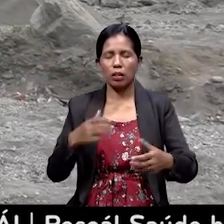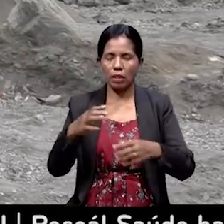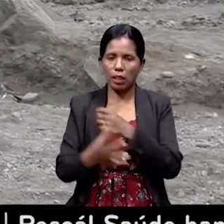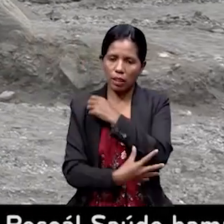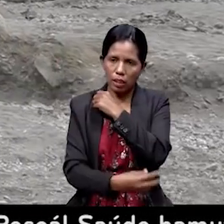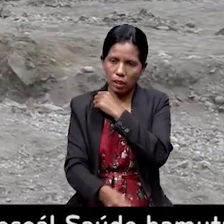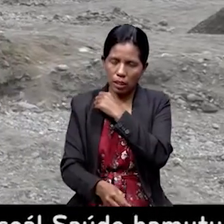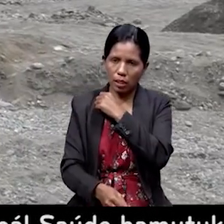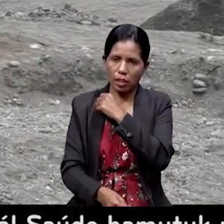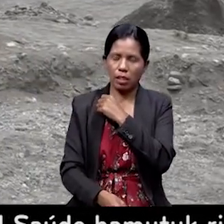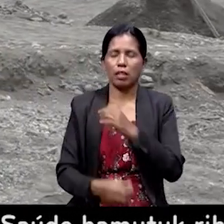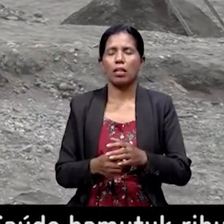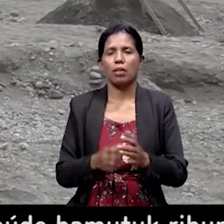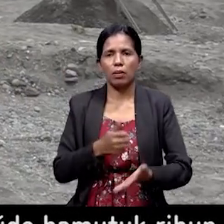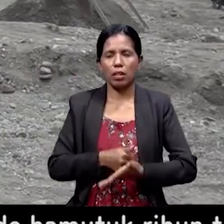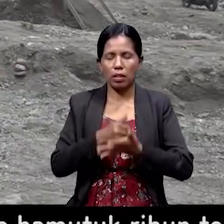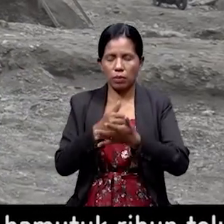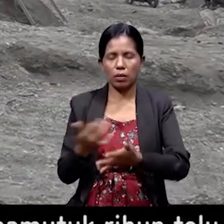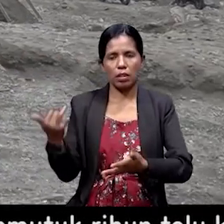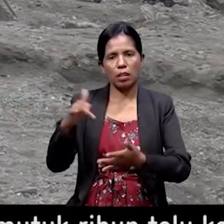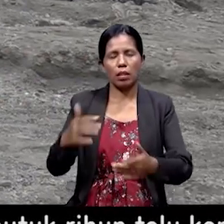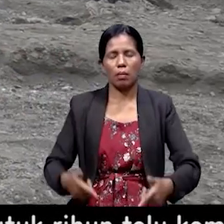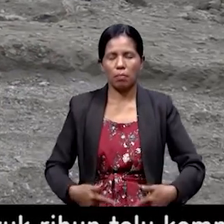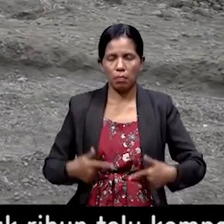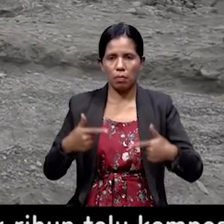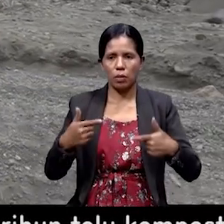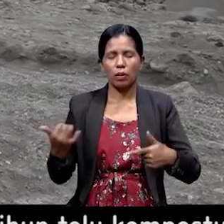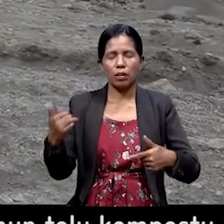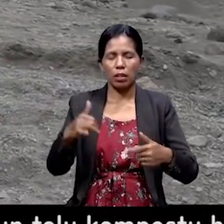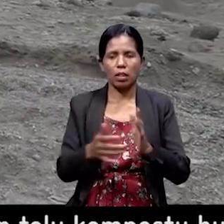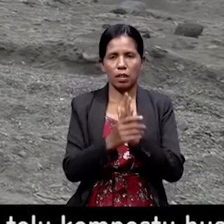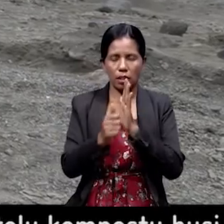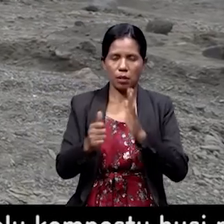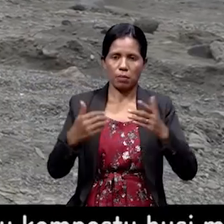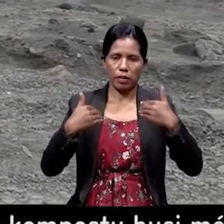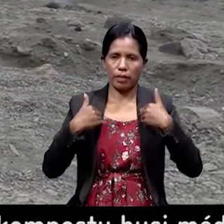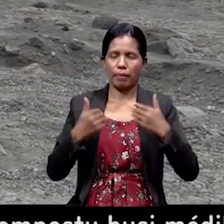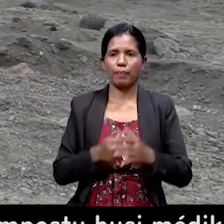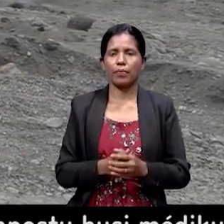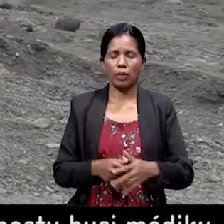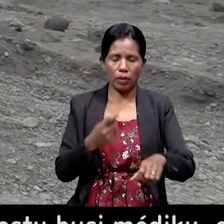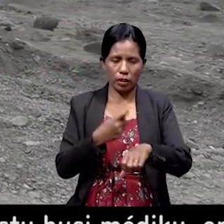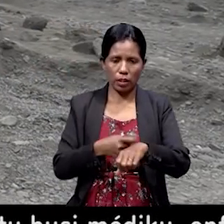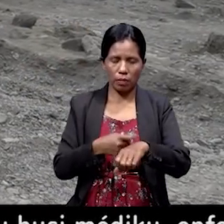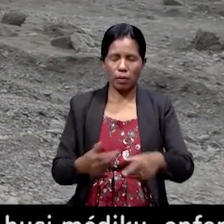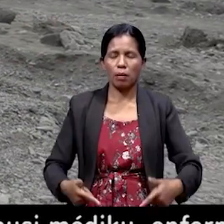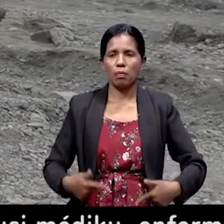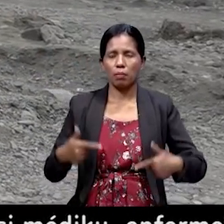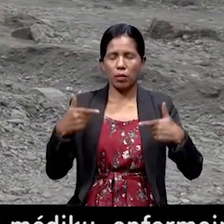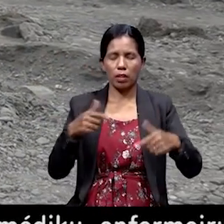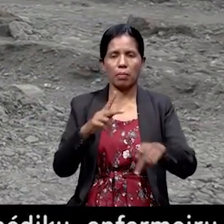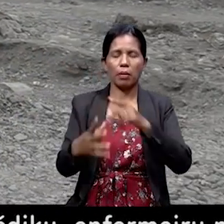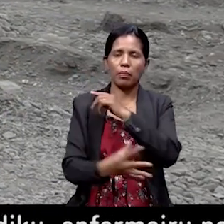hokbit naton. Ho di sustenta ne Moris ho abildade rasik be iha. Ho sito san Moris ho koni san kubit